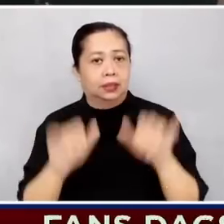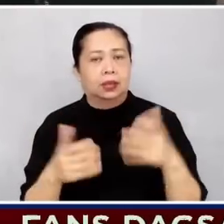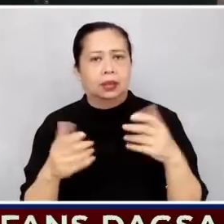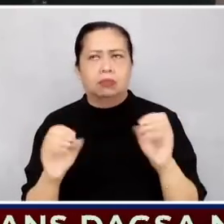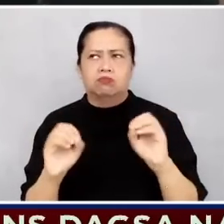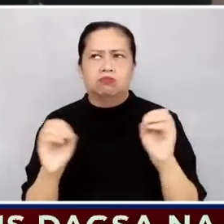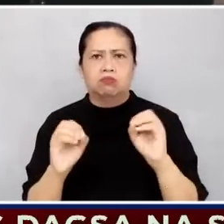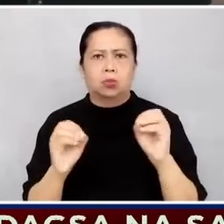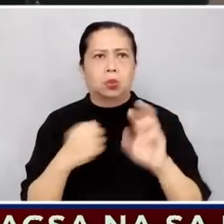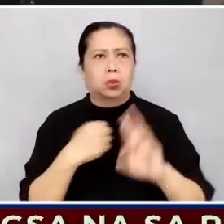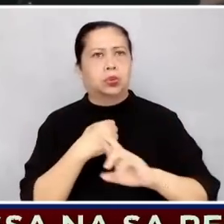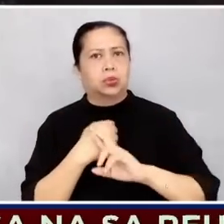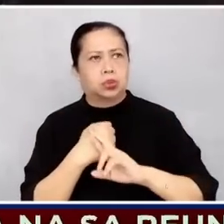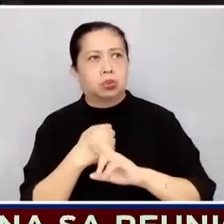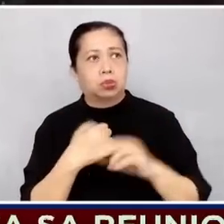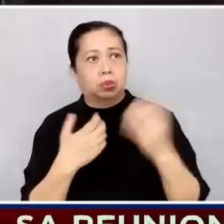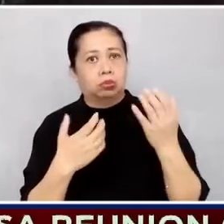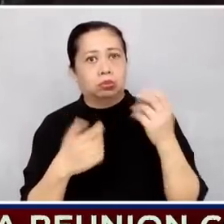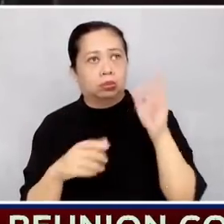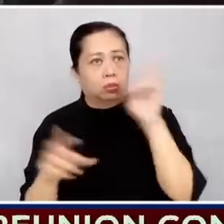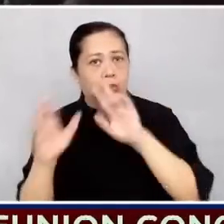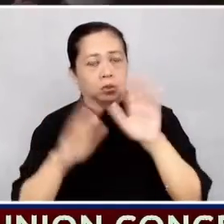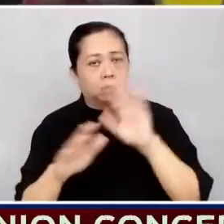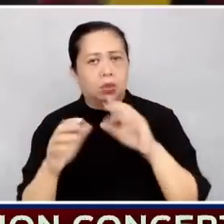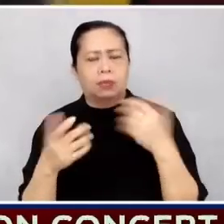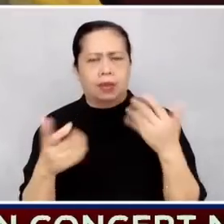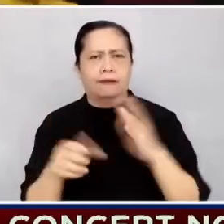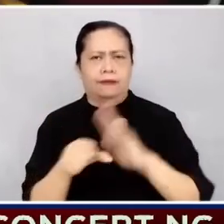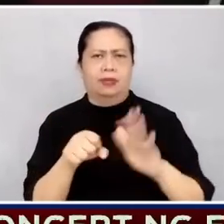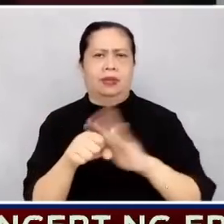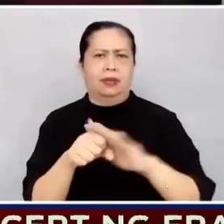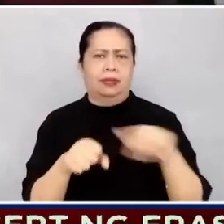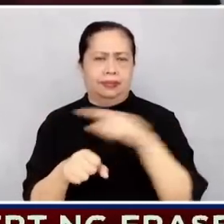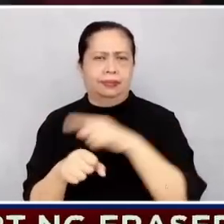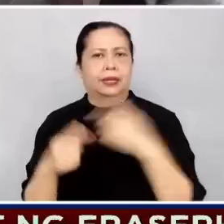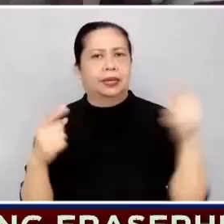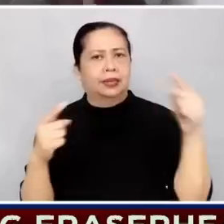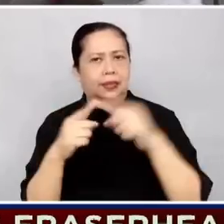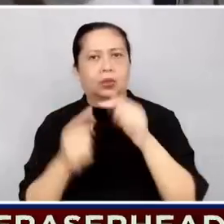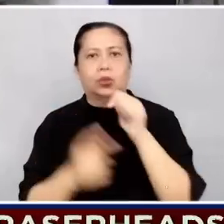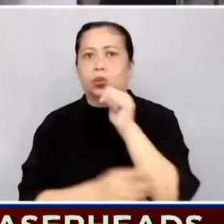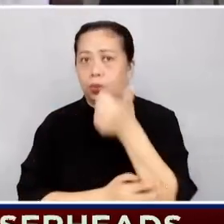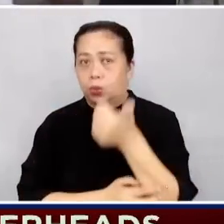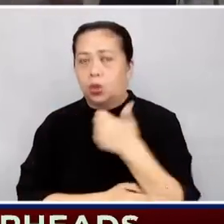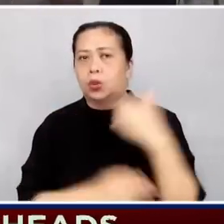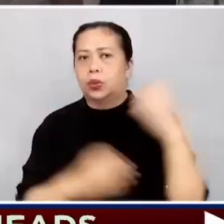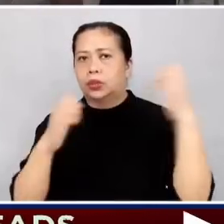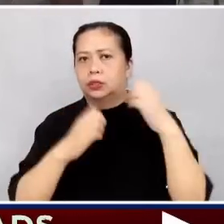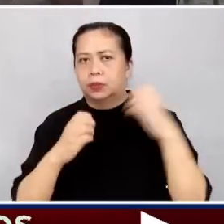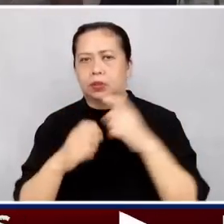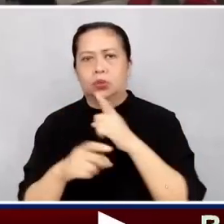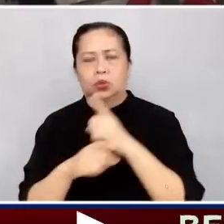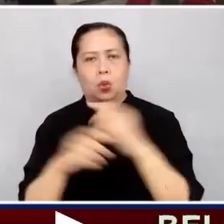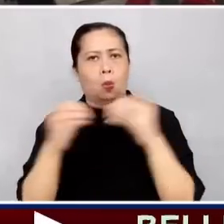namang nagpa-reserve at mayroon pang mga sapat na biyahe hanggang bukas kung saan inaasahan naman nila na